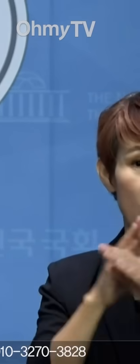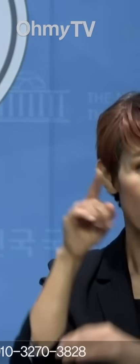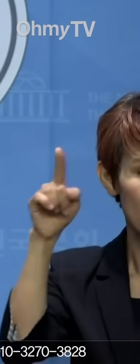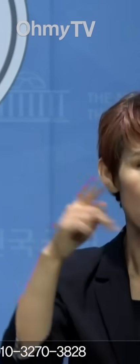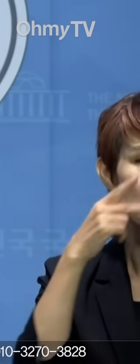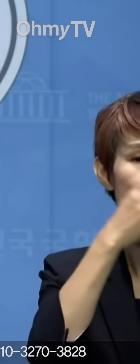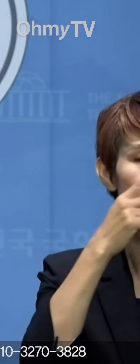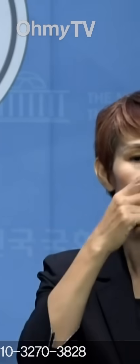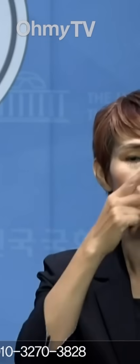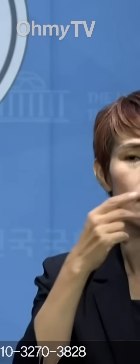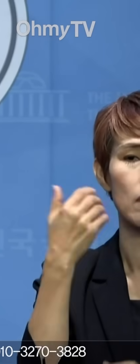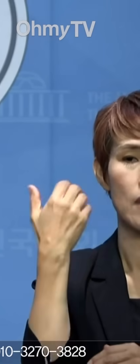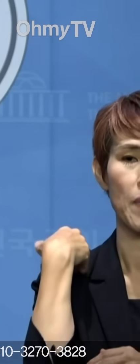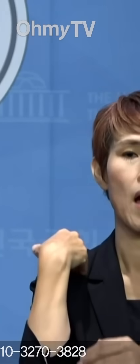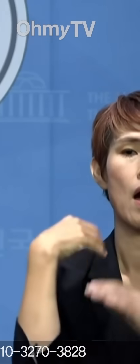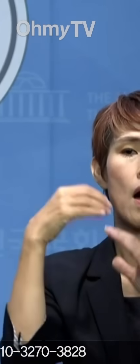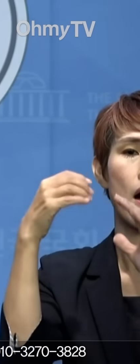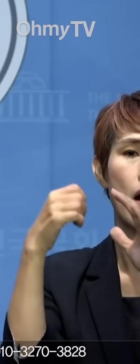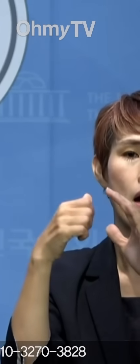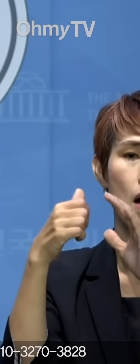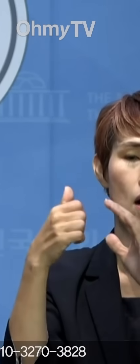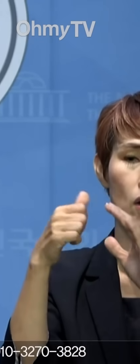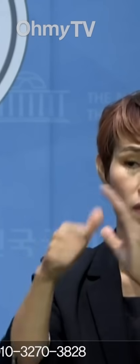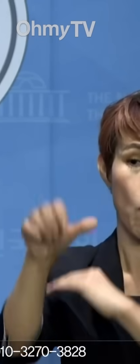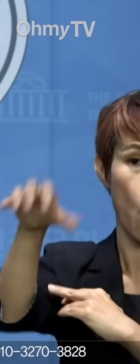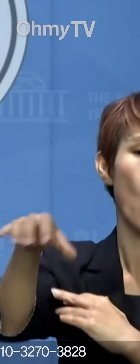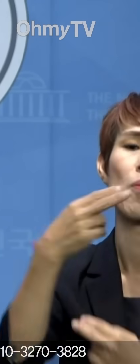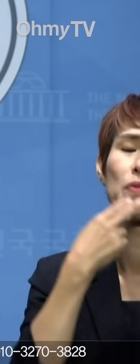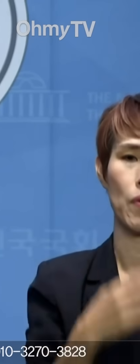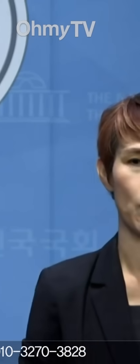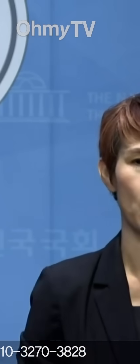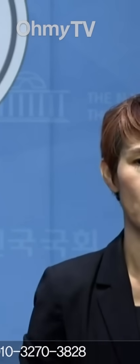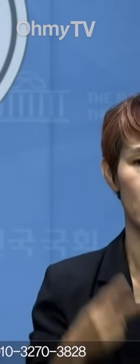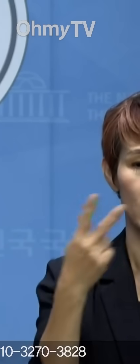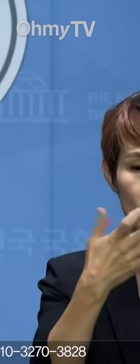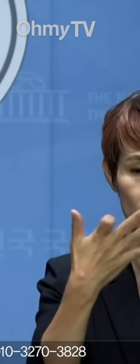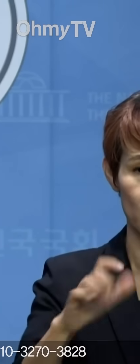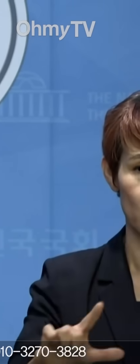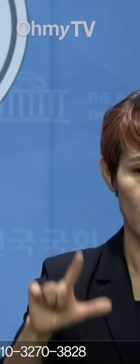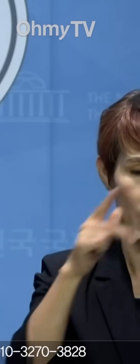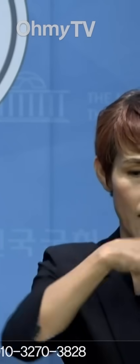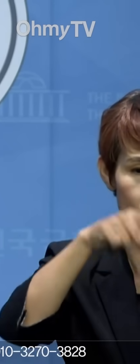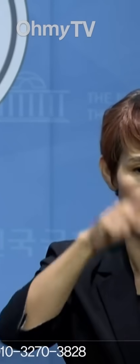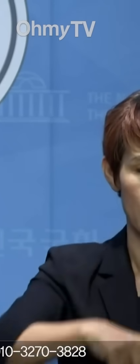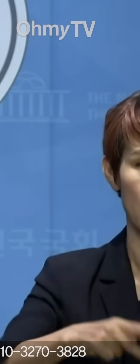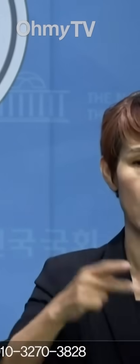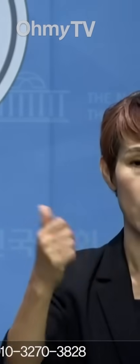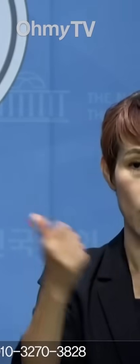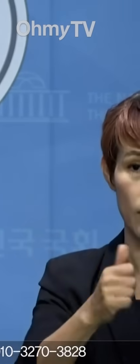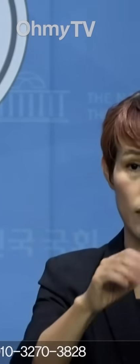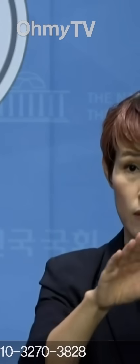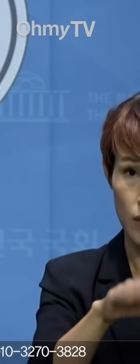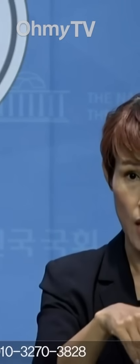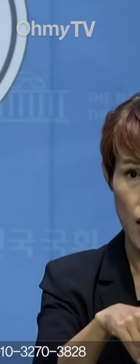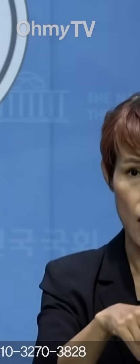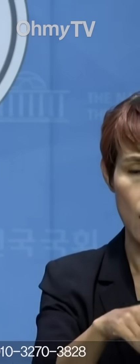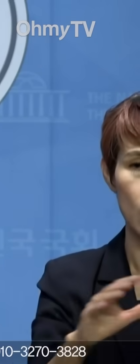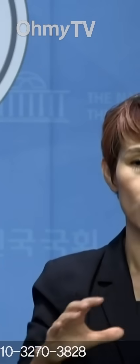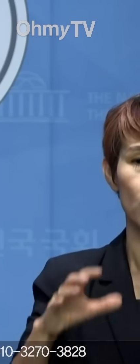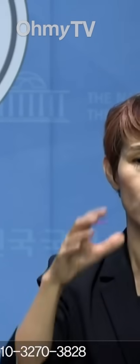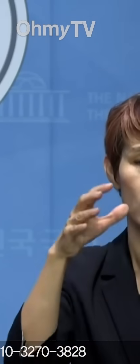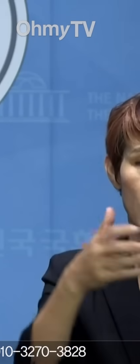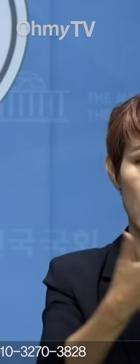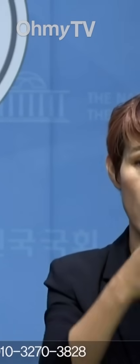필리핀 대사관이 없기에 2019년 2차 아태평화국제회의 당시 국제대회